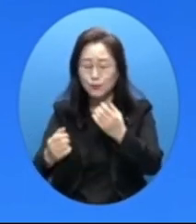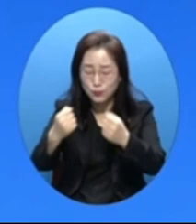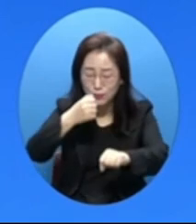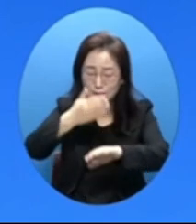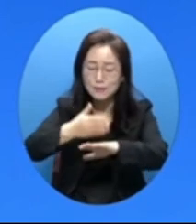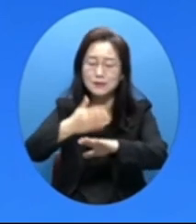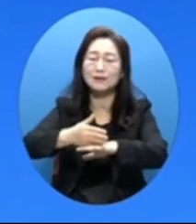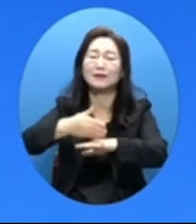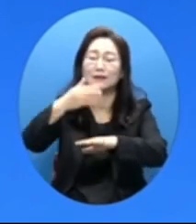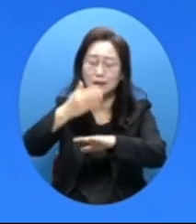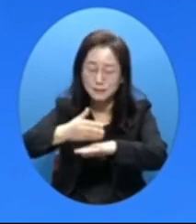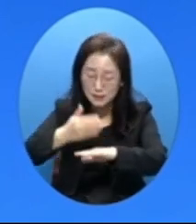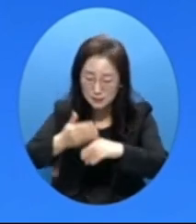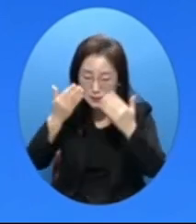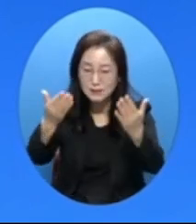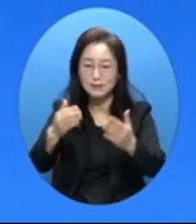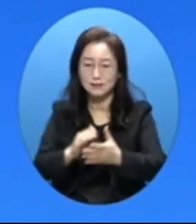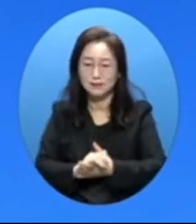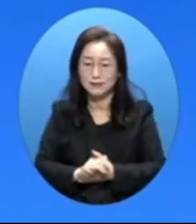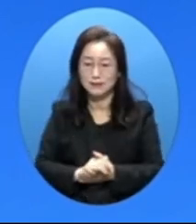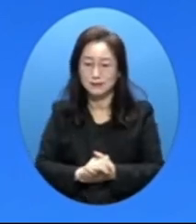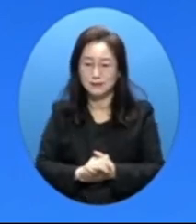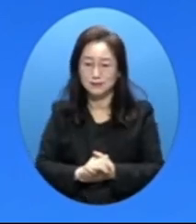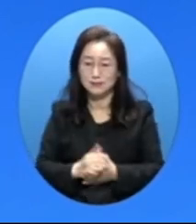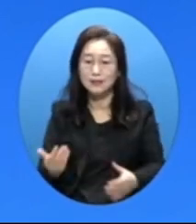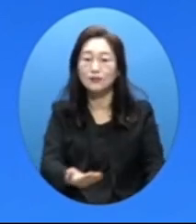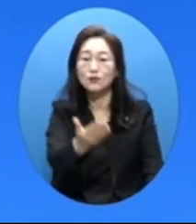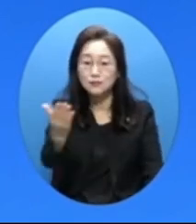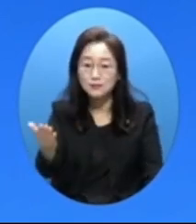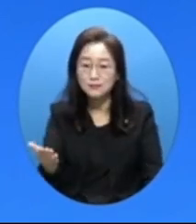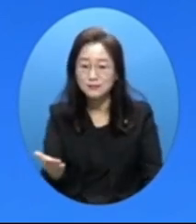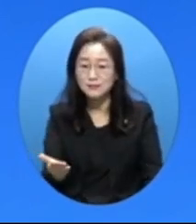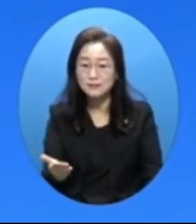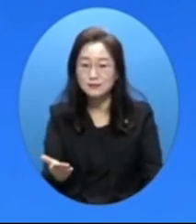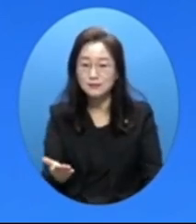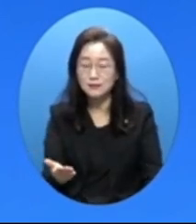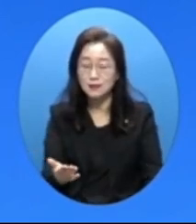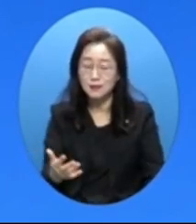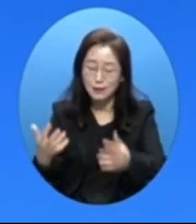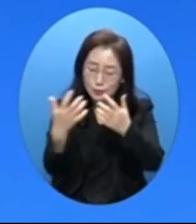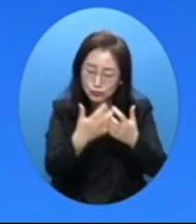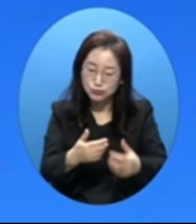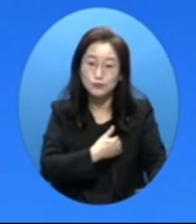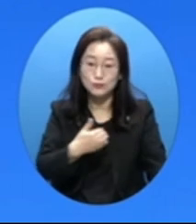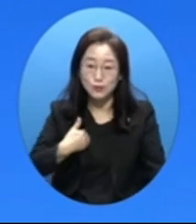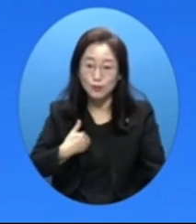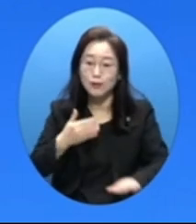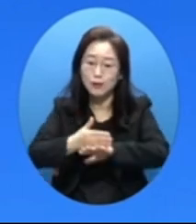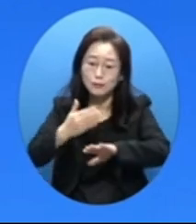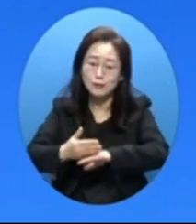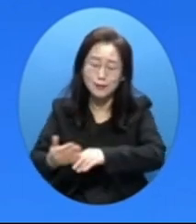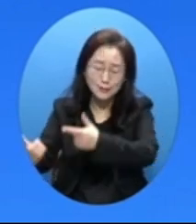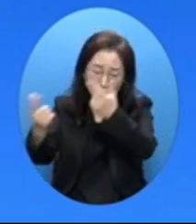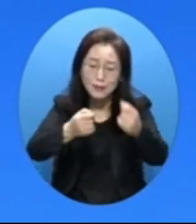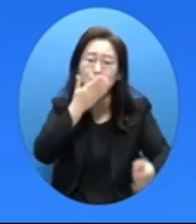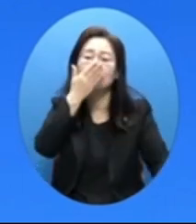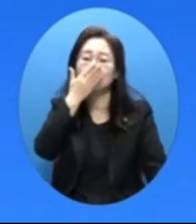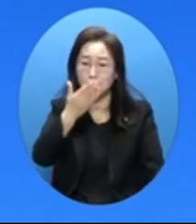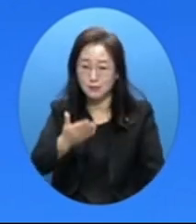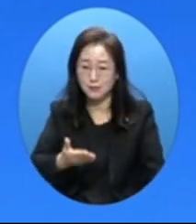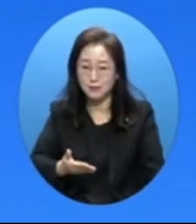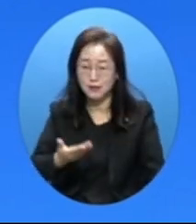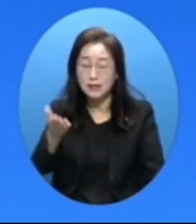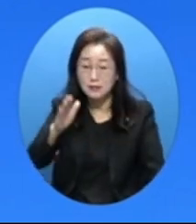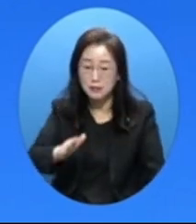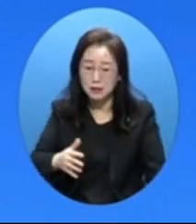있으니 감사합니다 여러분 풍요로움 속에 감산 누가 못합니까 풍요로움 속에서